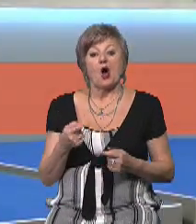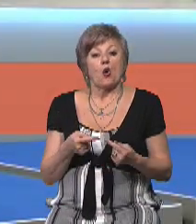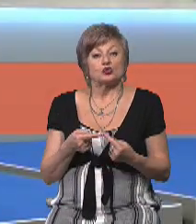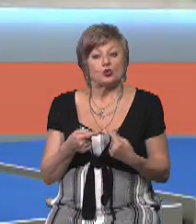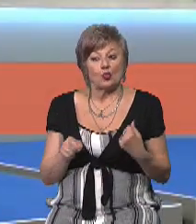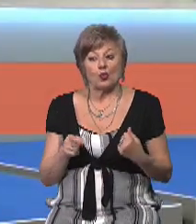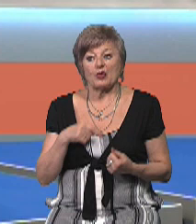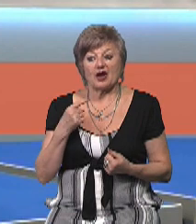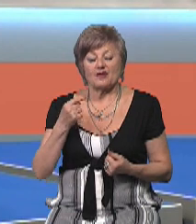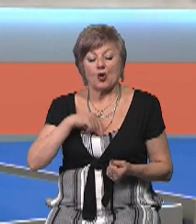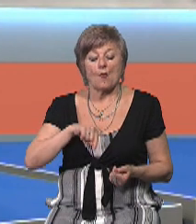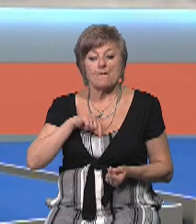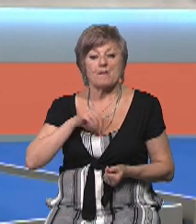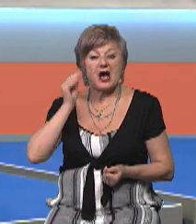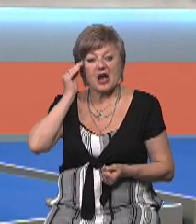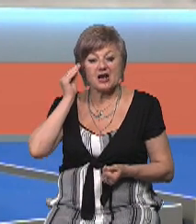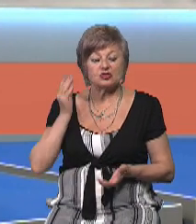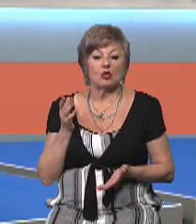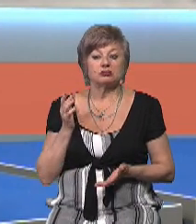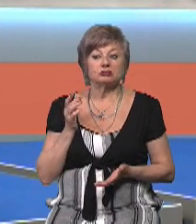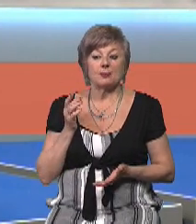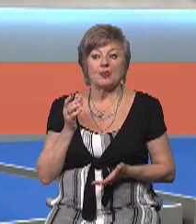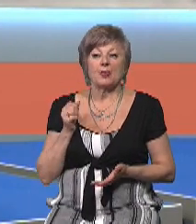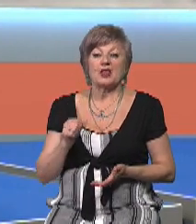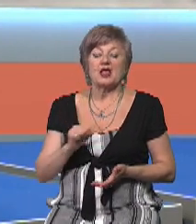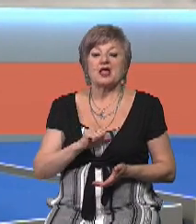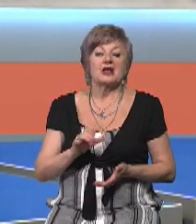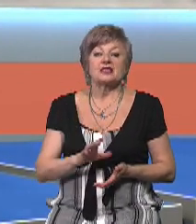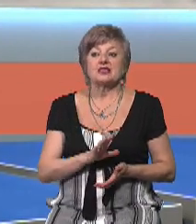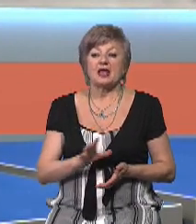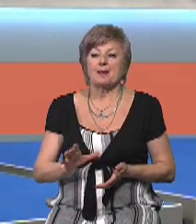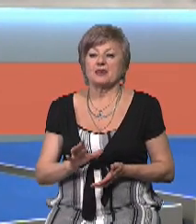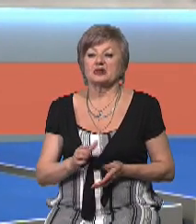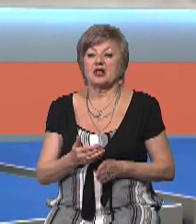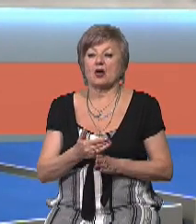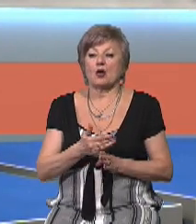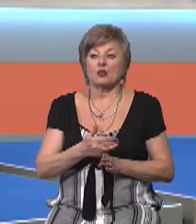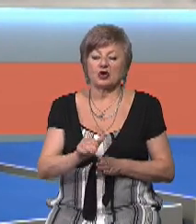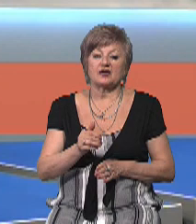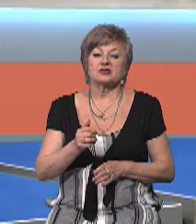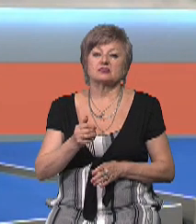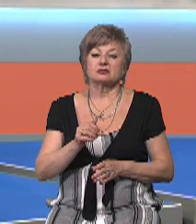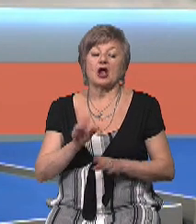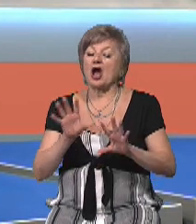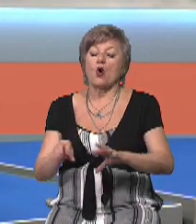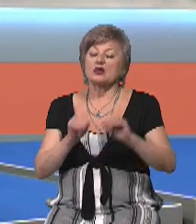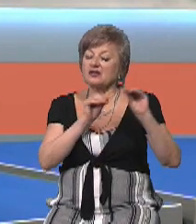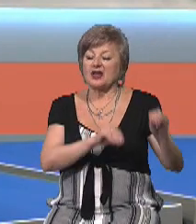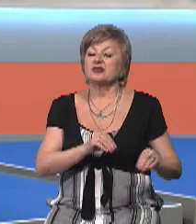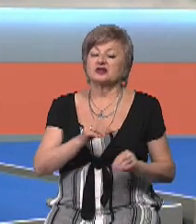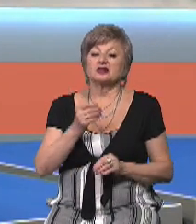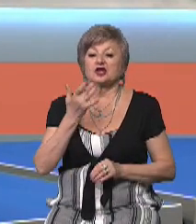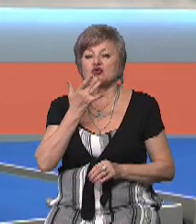про моральну, про те, що не було відведено повністю радянські війська, да, з цієї зони.